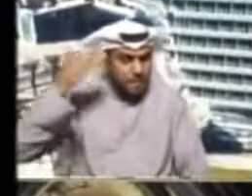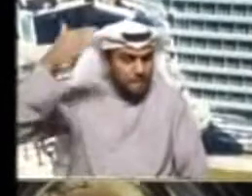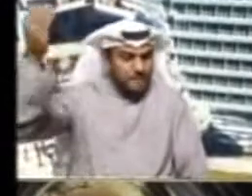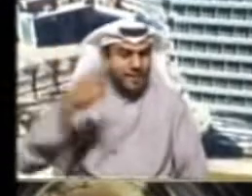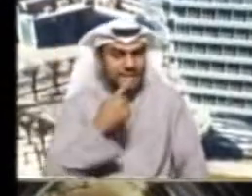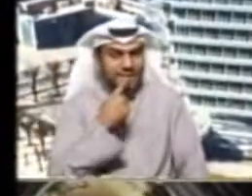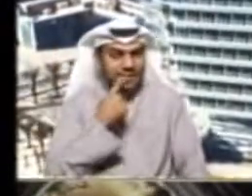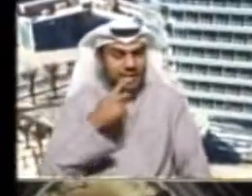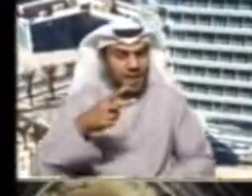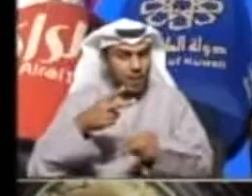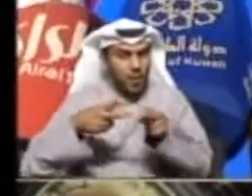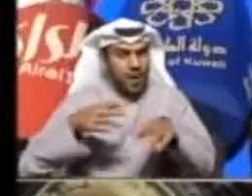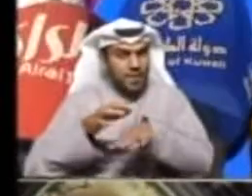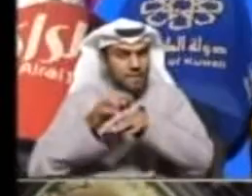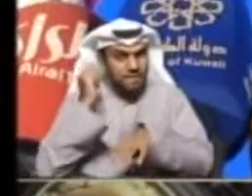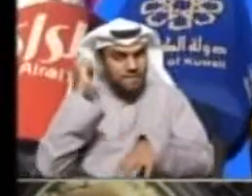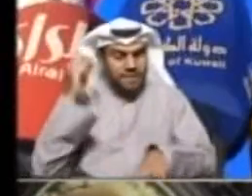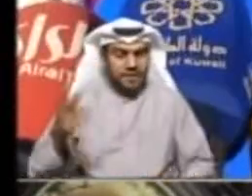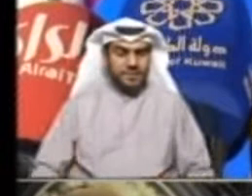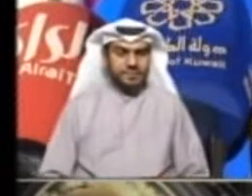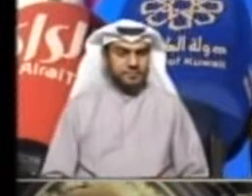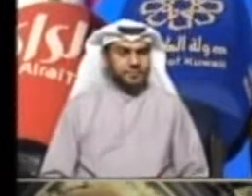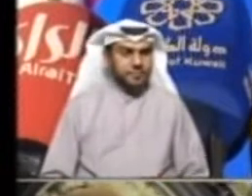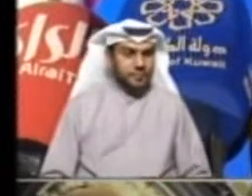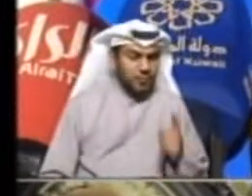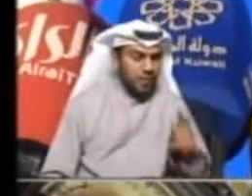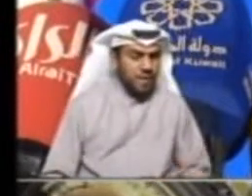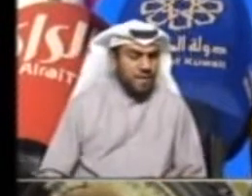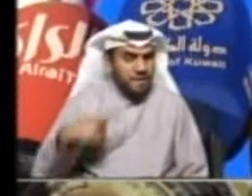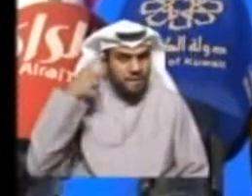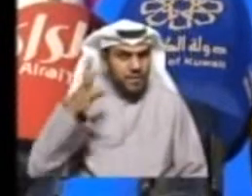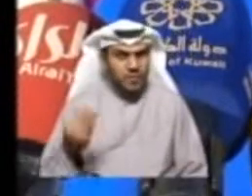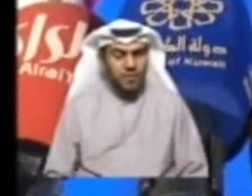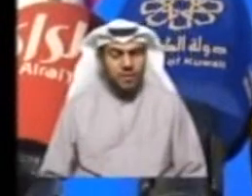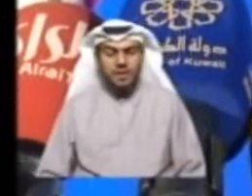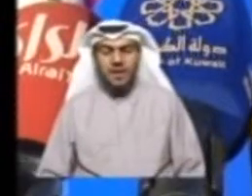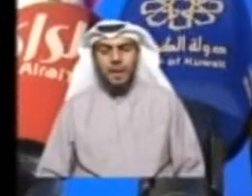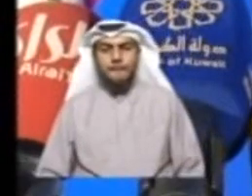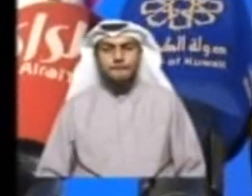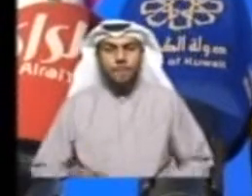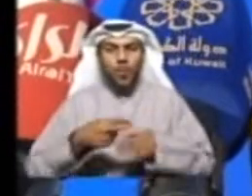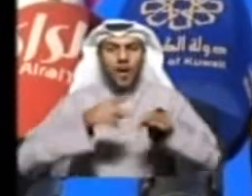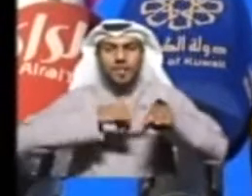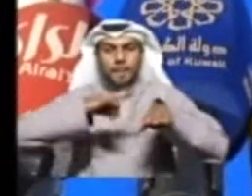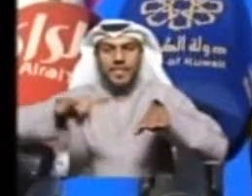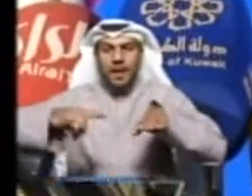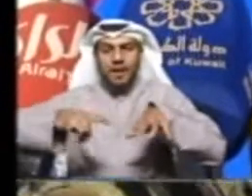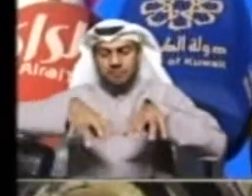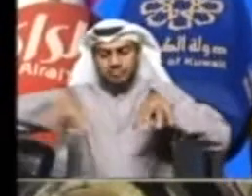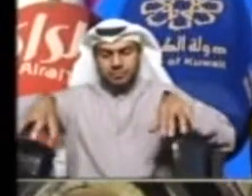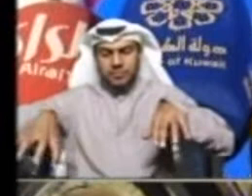من المشاريع الإنشائية. إنشاء وإنجاز مبنى الركاب رقم 2 بمطار الكويت